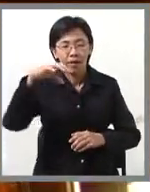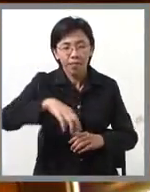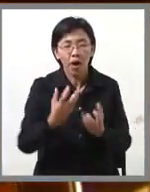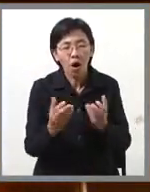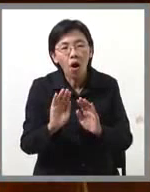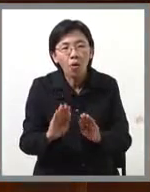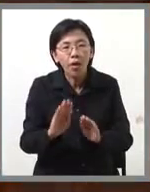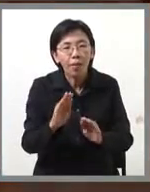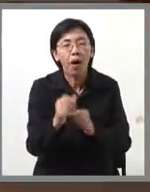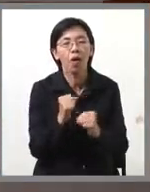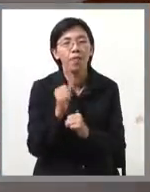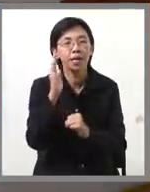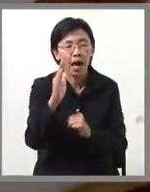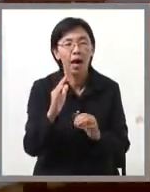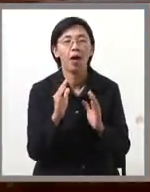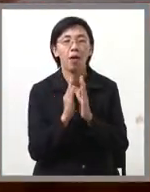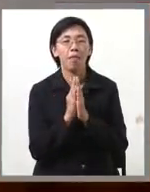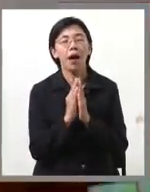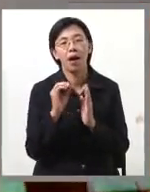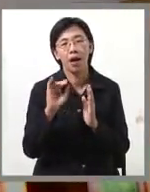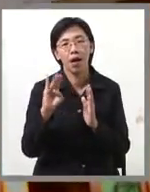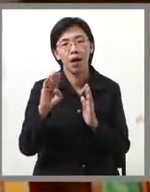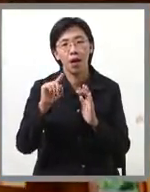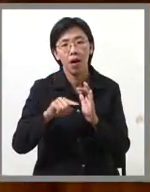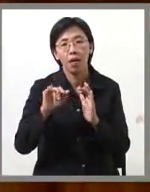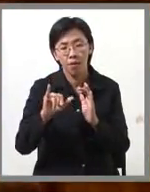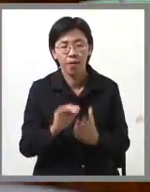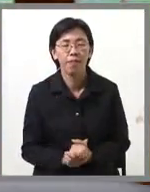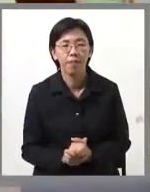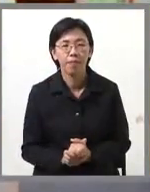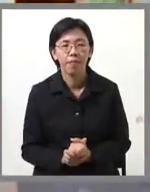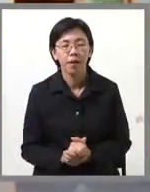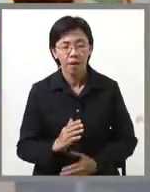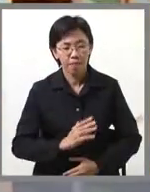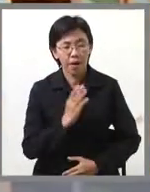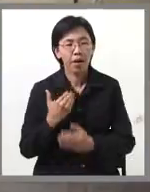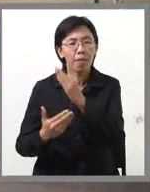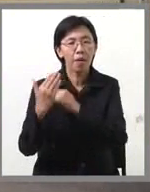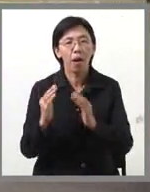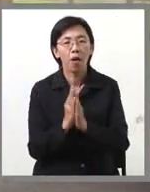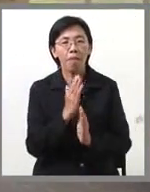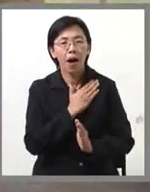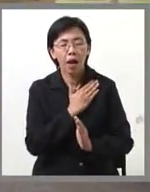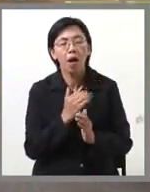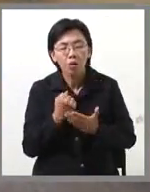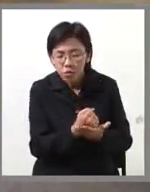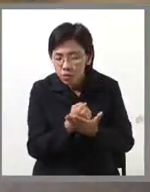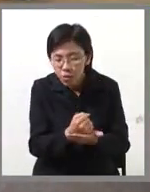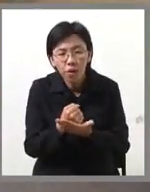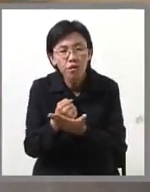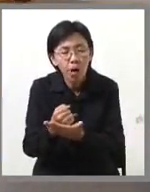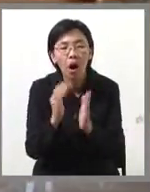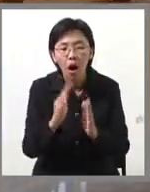างปีหน้าเป็นพิพิธภัณฑ์หลวงพ่อโบ้ยเพื่อจะยกย่องเชิดชูเกียรติประวัติหลวงพ่อโบ้ยที่ว่าเป็นผู้ให้เนี่ย